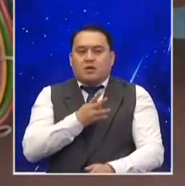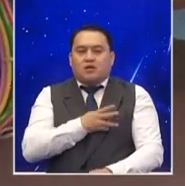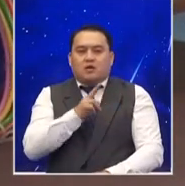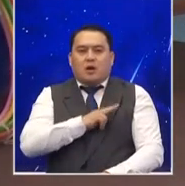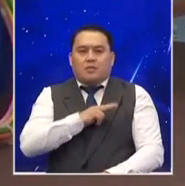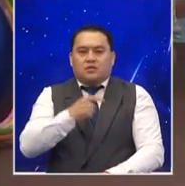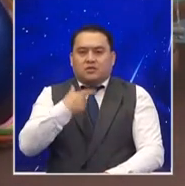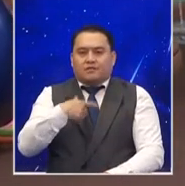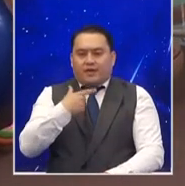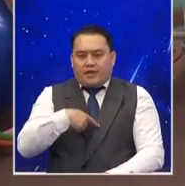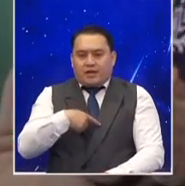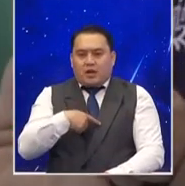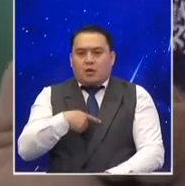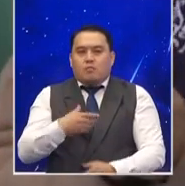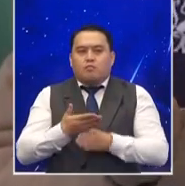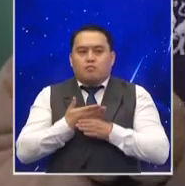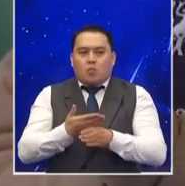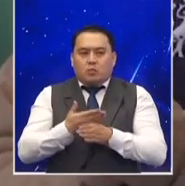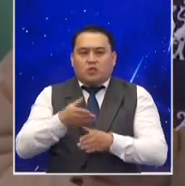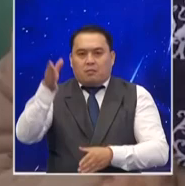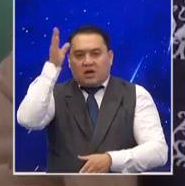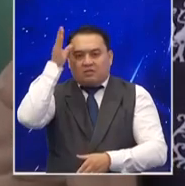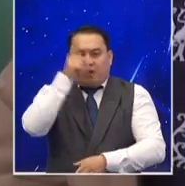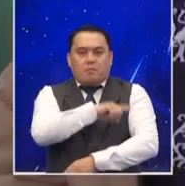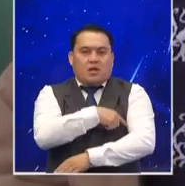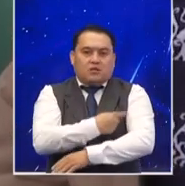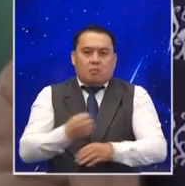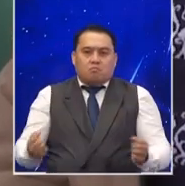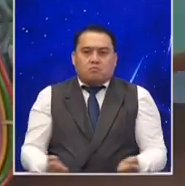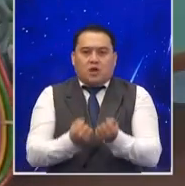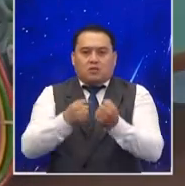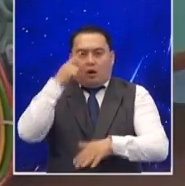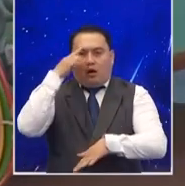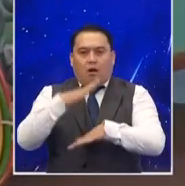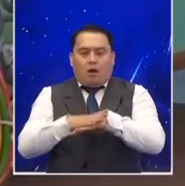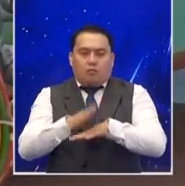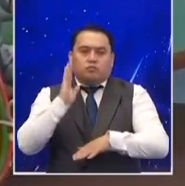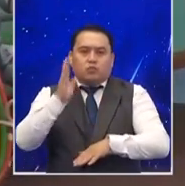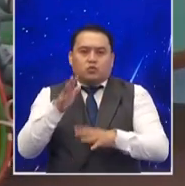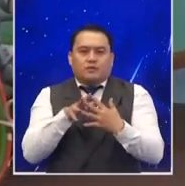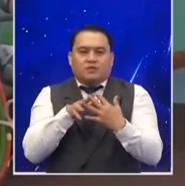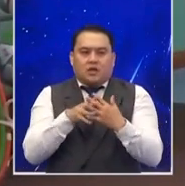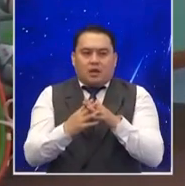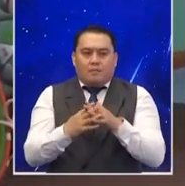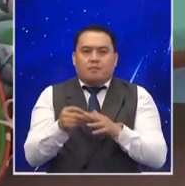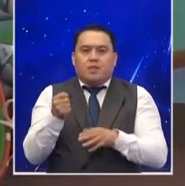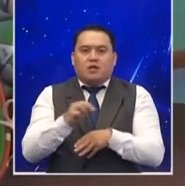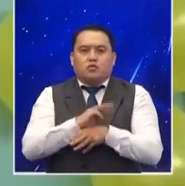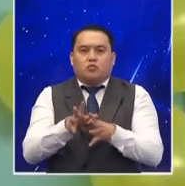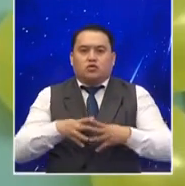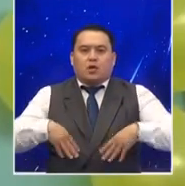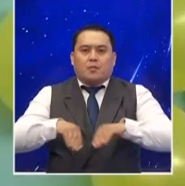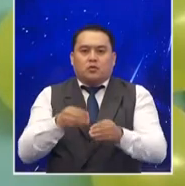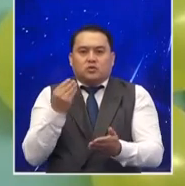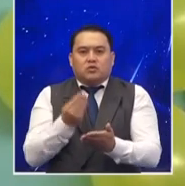работников самих учреждений. Помимо помощи сферам образования и медицины, поддержка оказана и детям, будущему села. Малоимущие сироты